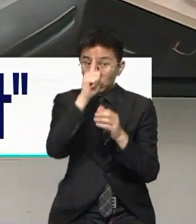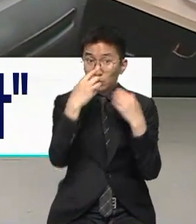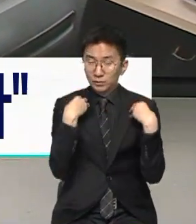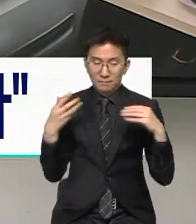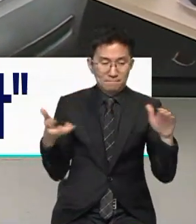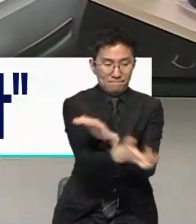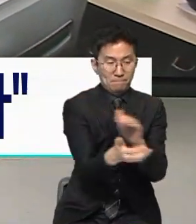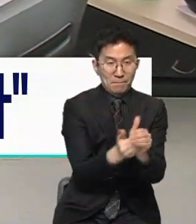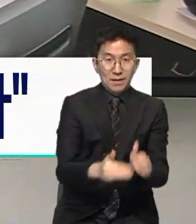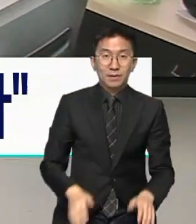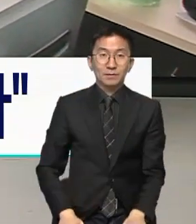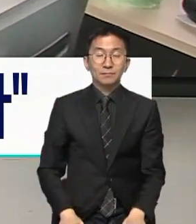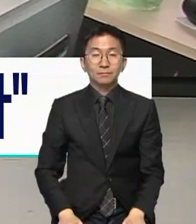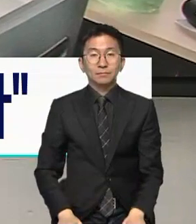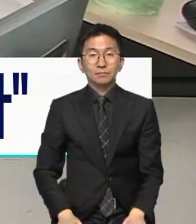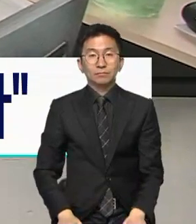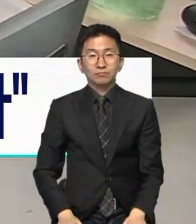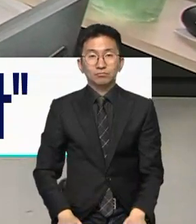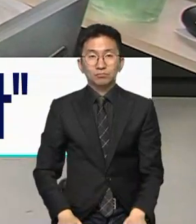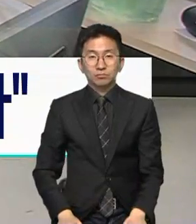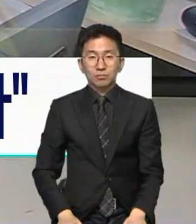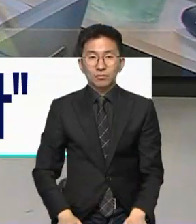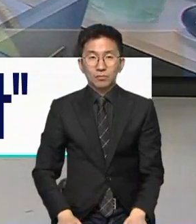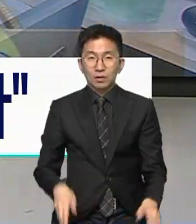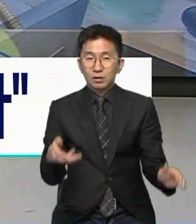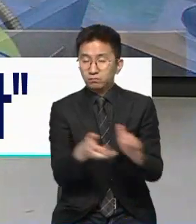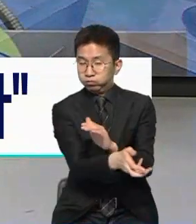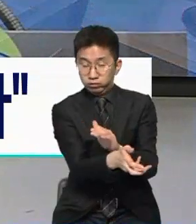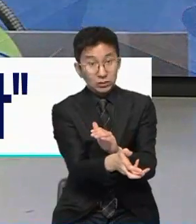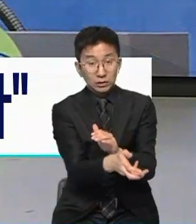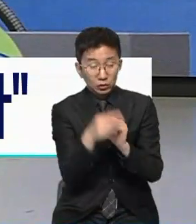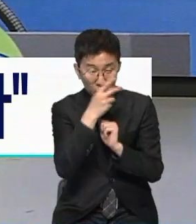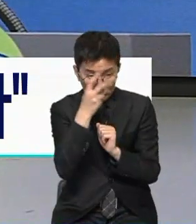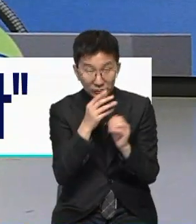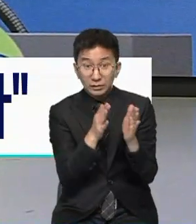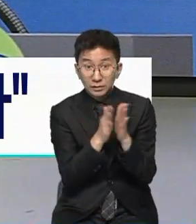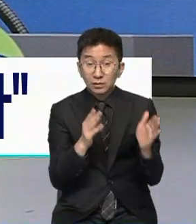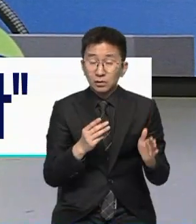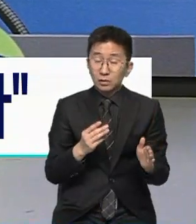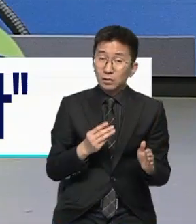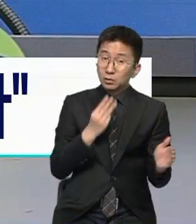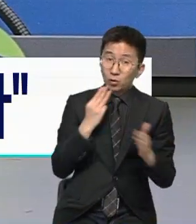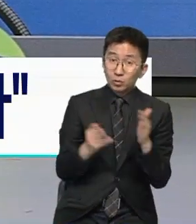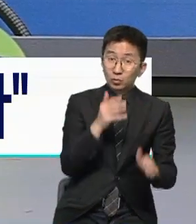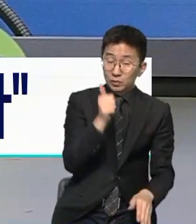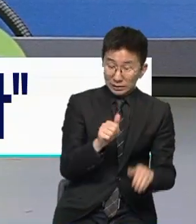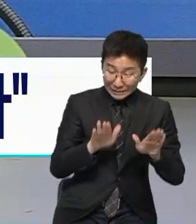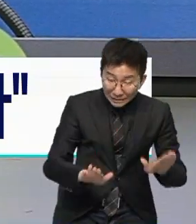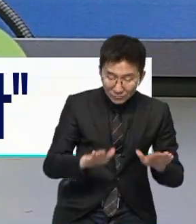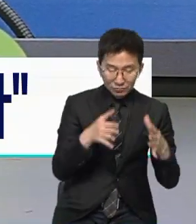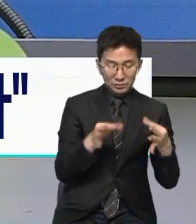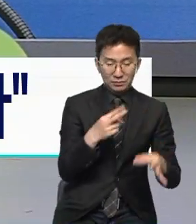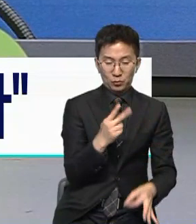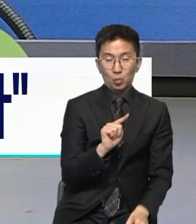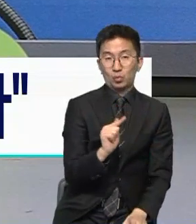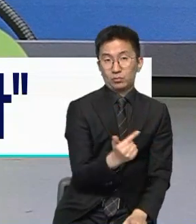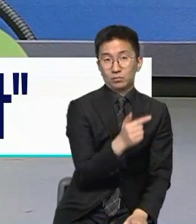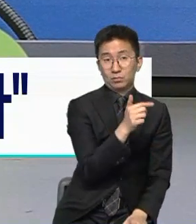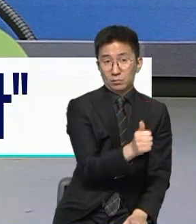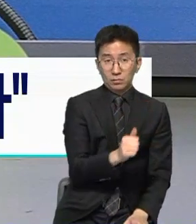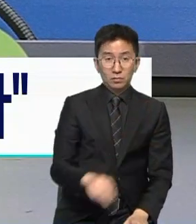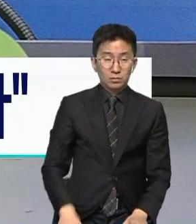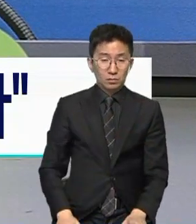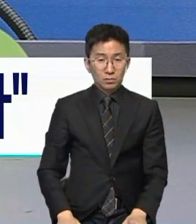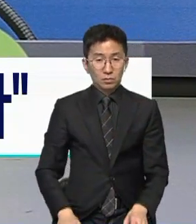경기도청을 압수수색했습니다. 본격적인 강제 수사에 들어간 건데 김동연 경기도지사는 야당 대표를